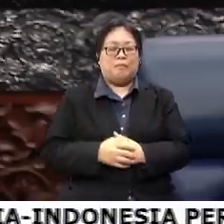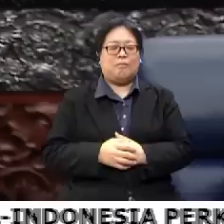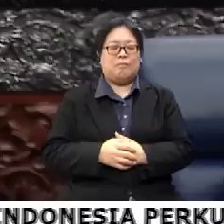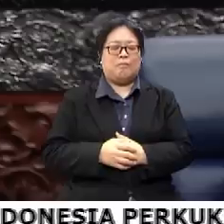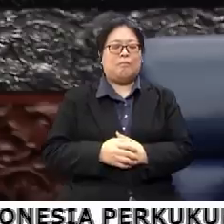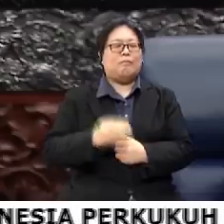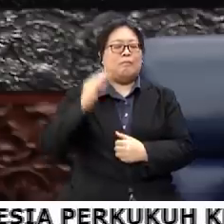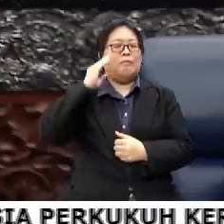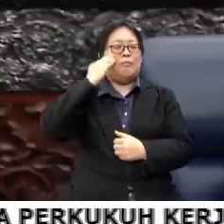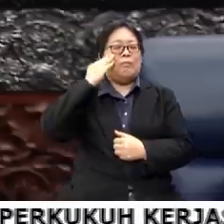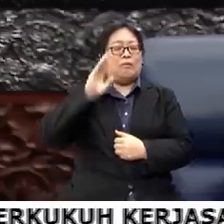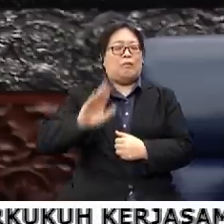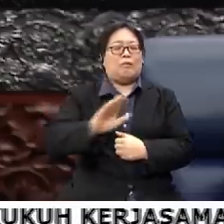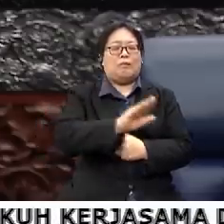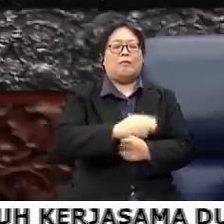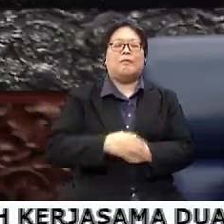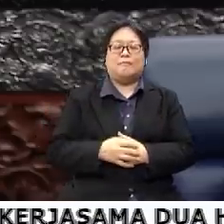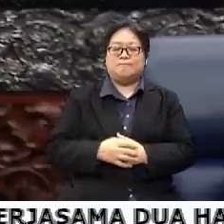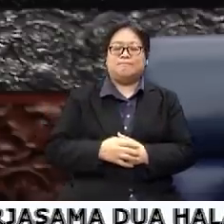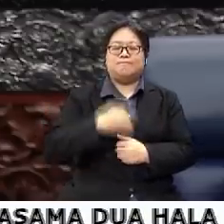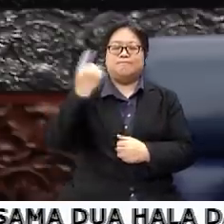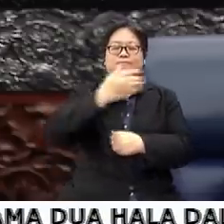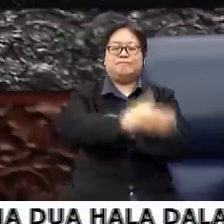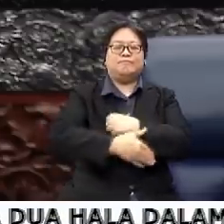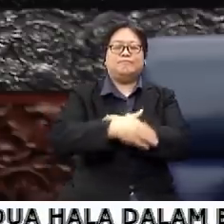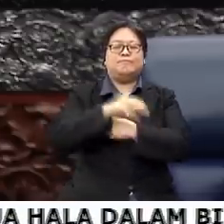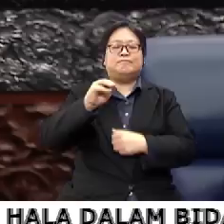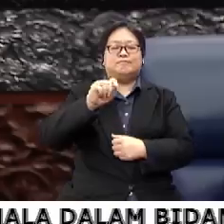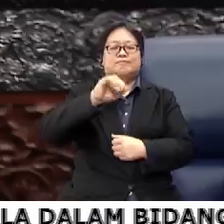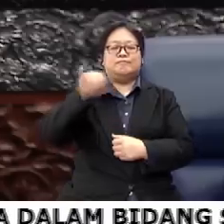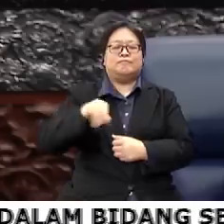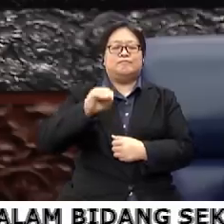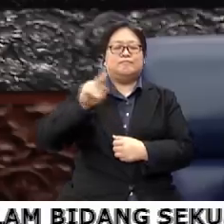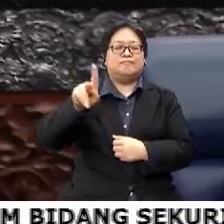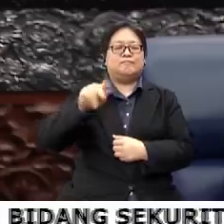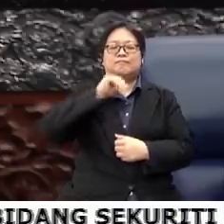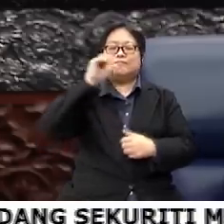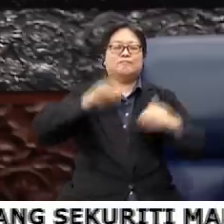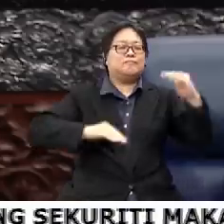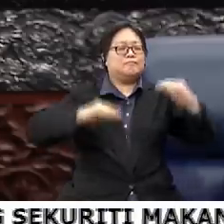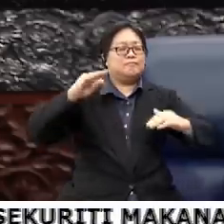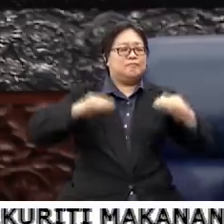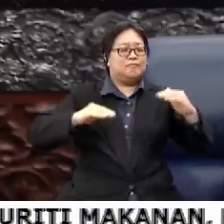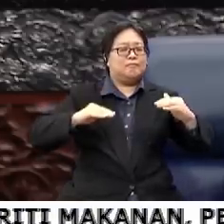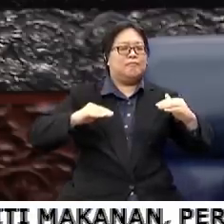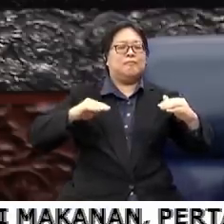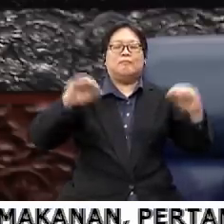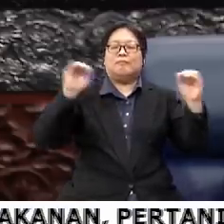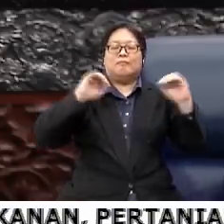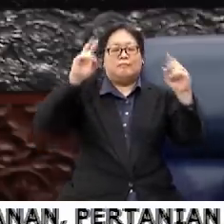adalah Bumi Putra. Sebuah negara majmuk dan berbilang kaum tidak akan stabil dan